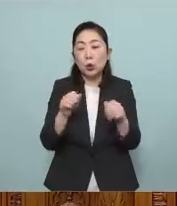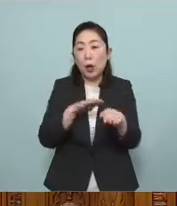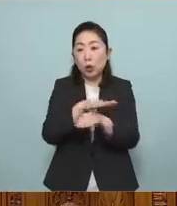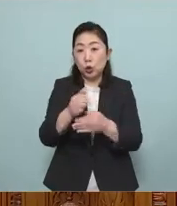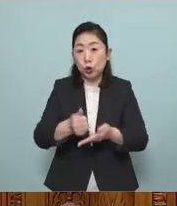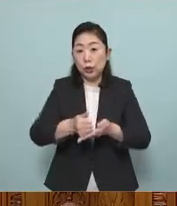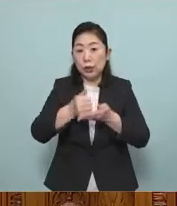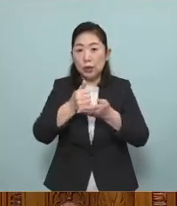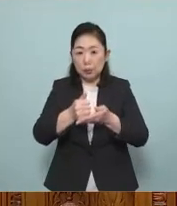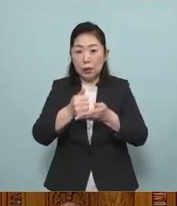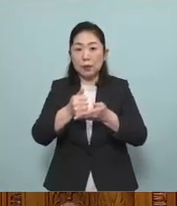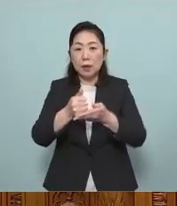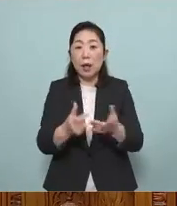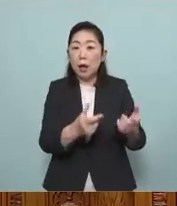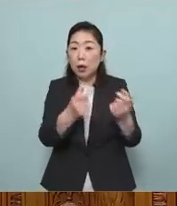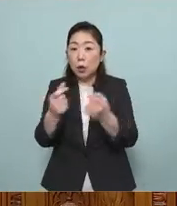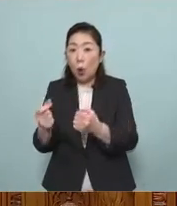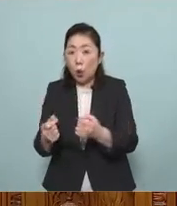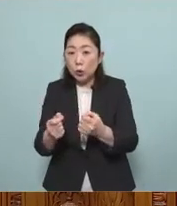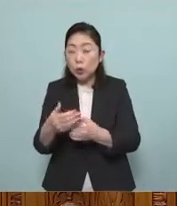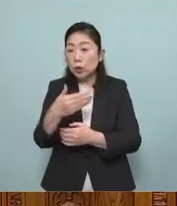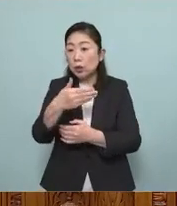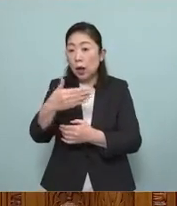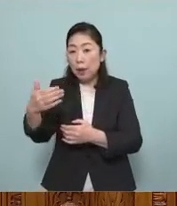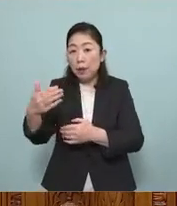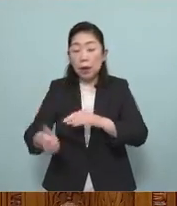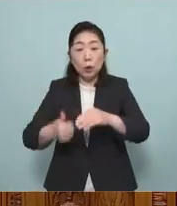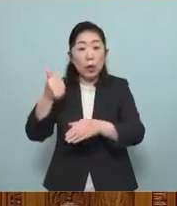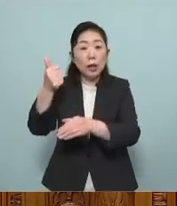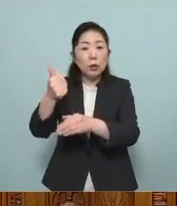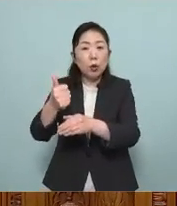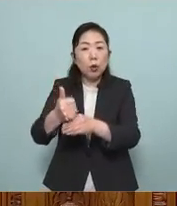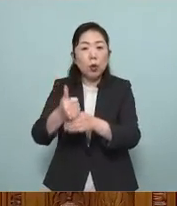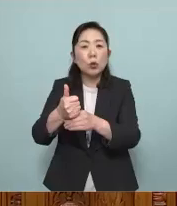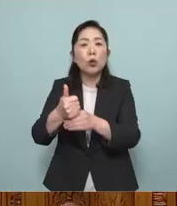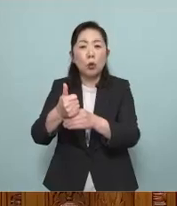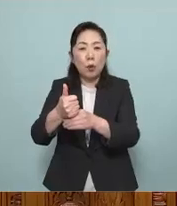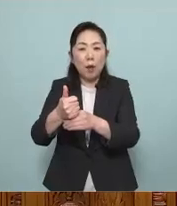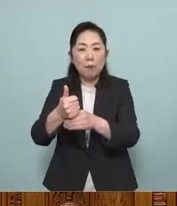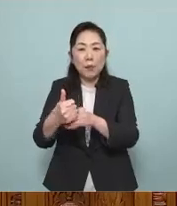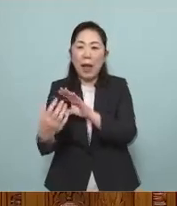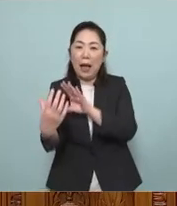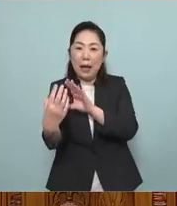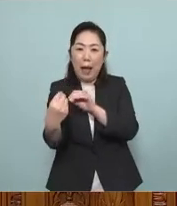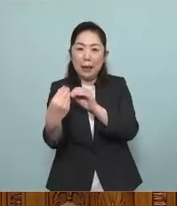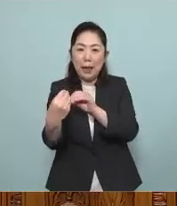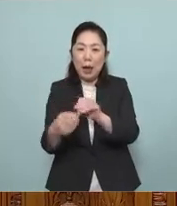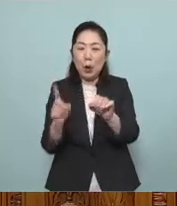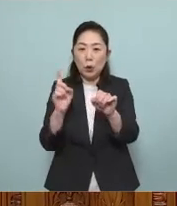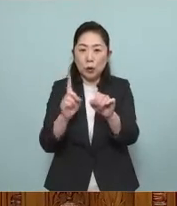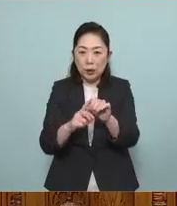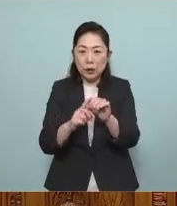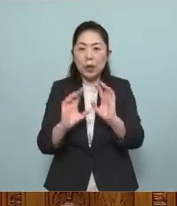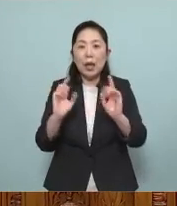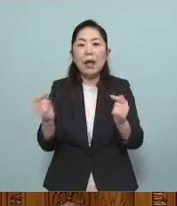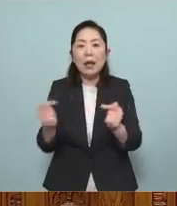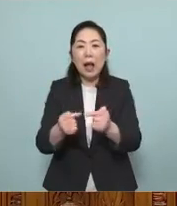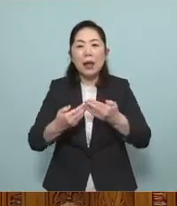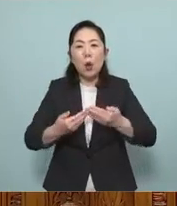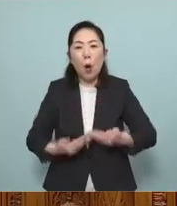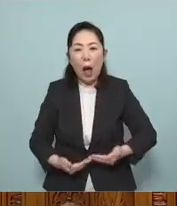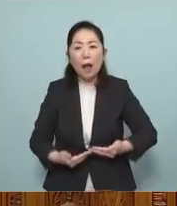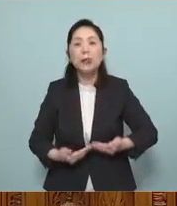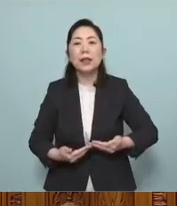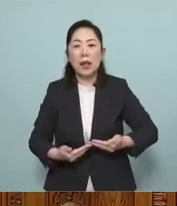らを共有する米国のバイデン大統領とは早期に会談し、我が国の外交安全保障の基軸